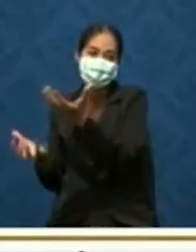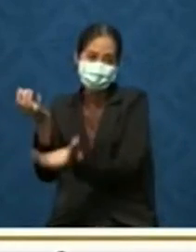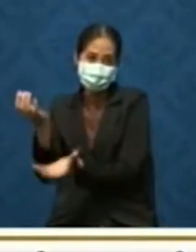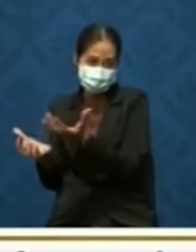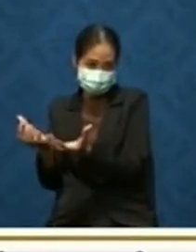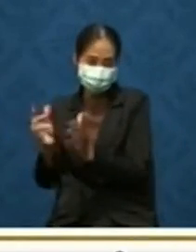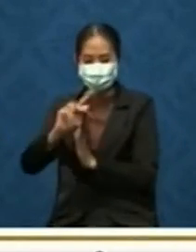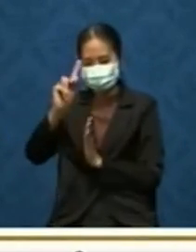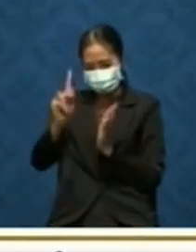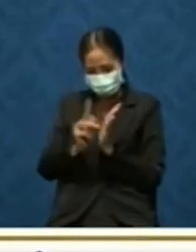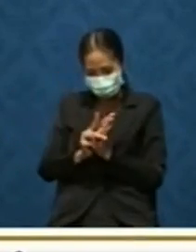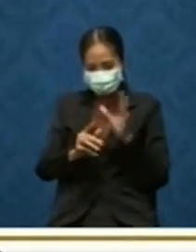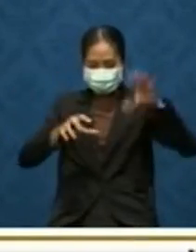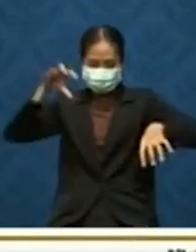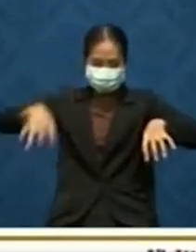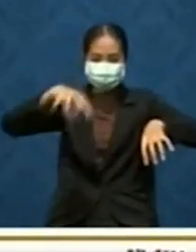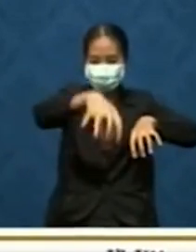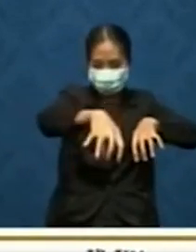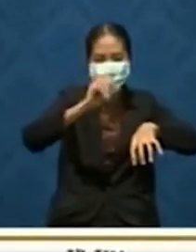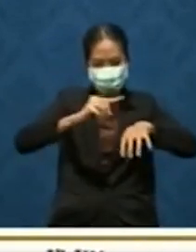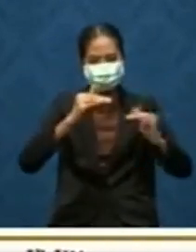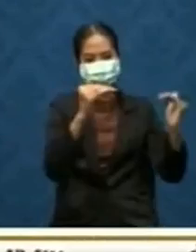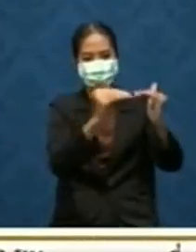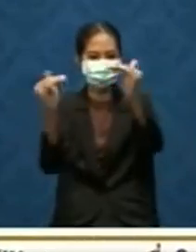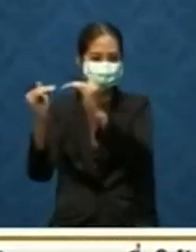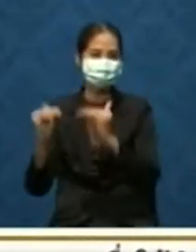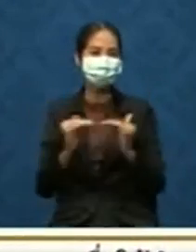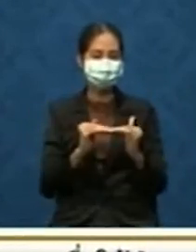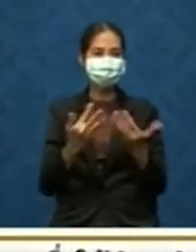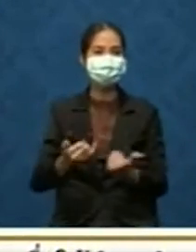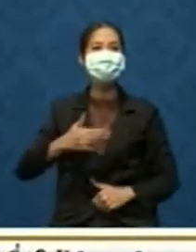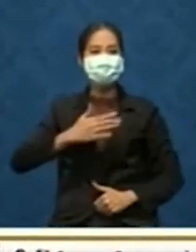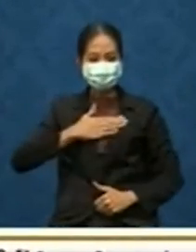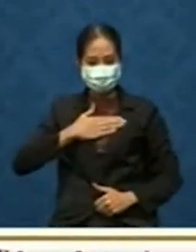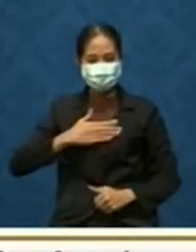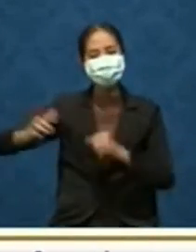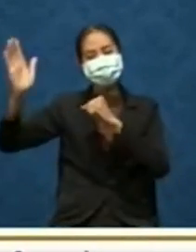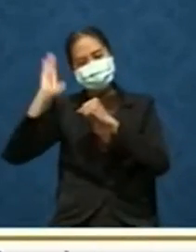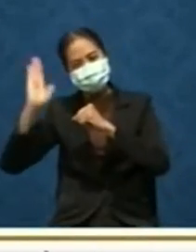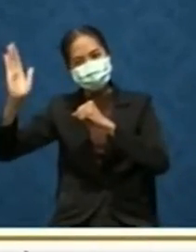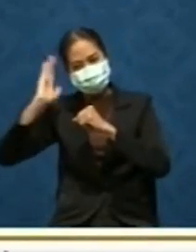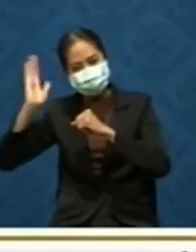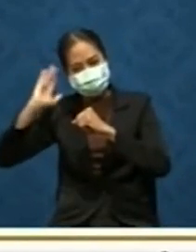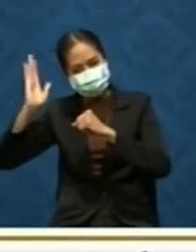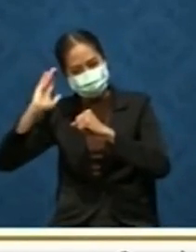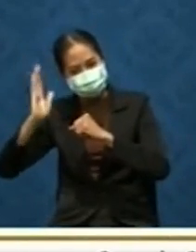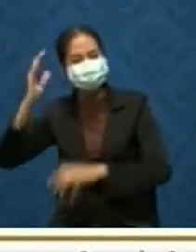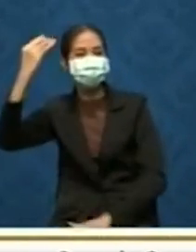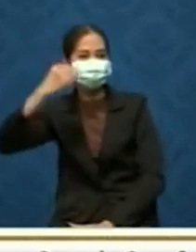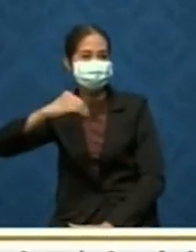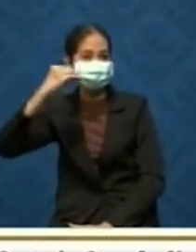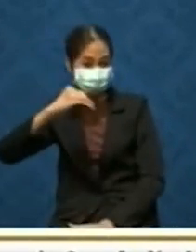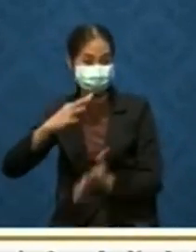ก็เรื่องของนิติบัญญัติในการแก้ไขปัญหานี้ผมอภิปรายในสภาที่นี่ครั้งแล้วครั้งเล่าว่าใน